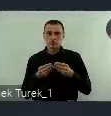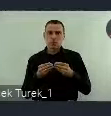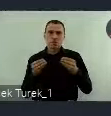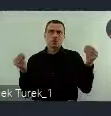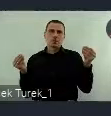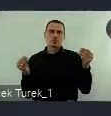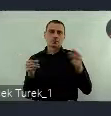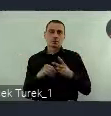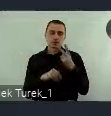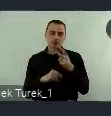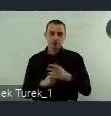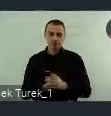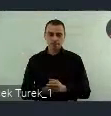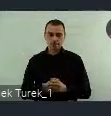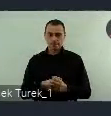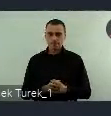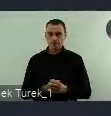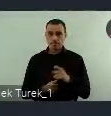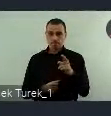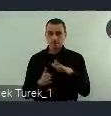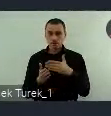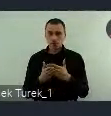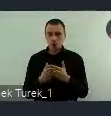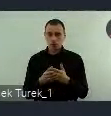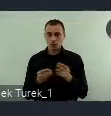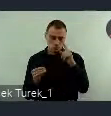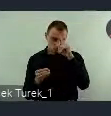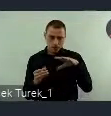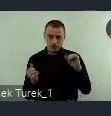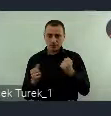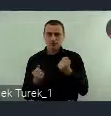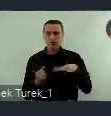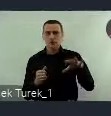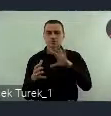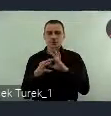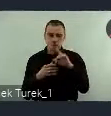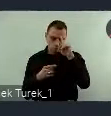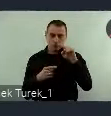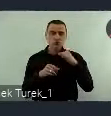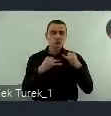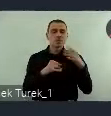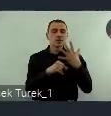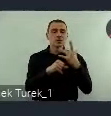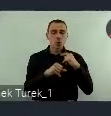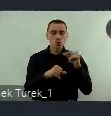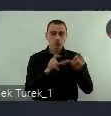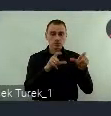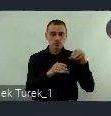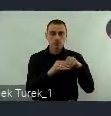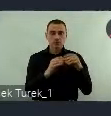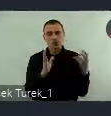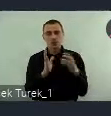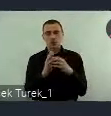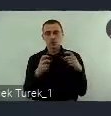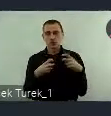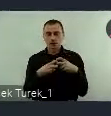Zobaczmy zwiększenie poziomu aktywności społecznej interakcji międzypokoleniowej 50 mieszkańców przez stworzenie platformy internetowej od